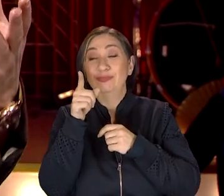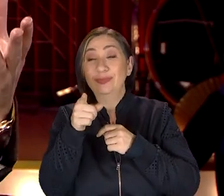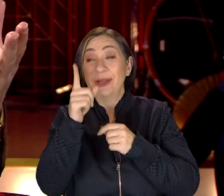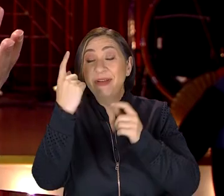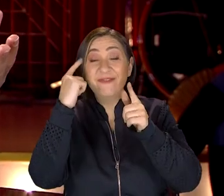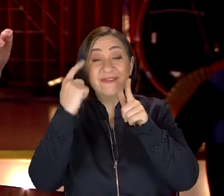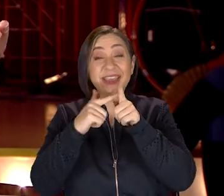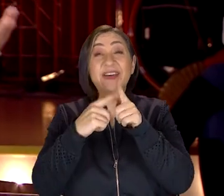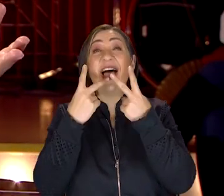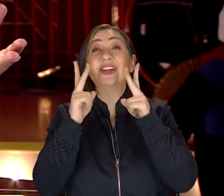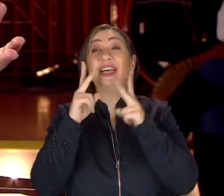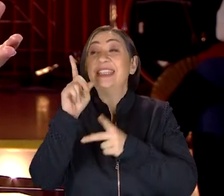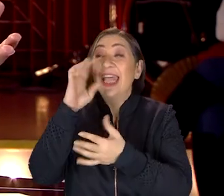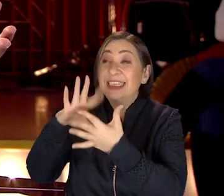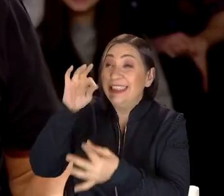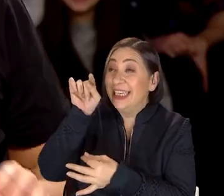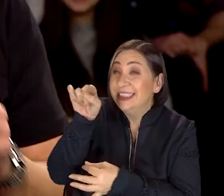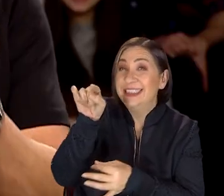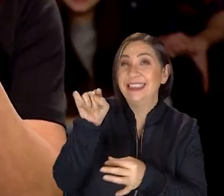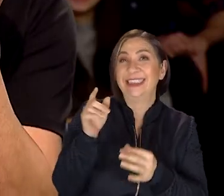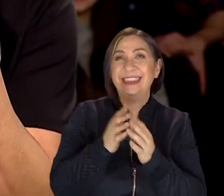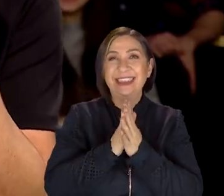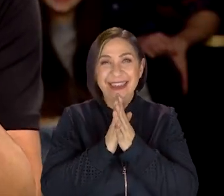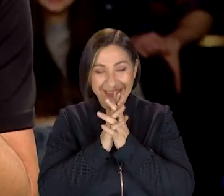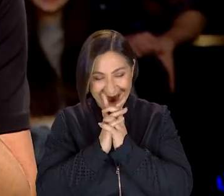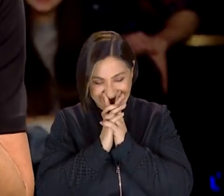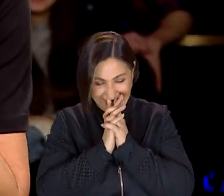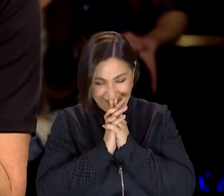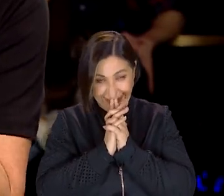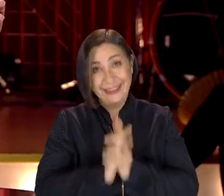bir felsefeyle açıklayabilen tek insansın ya.